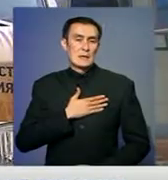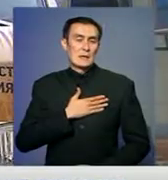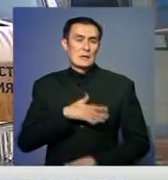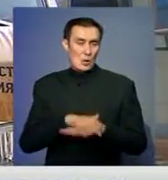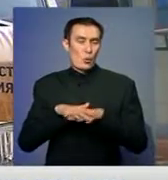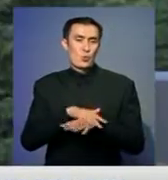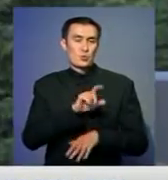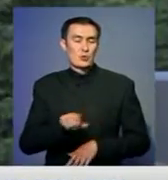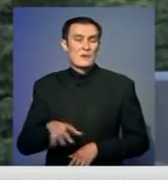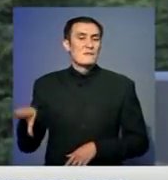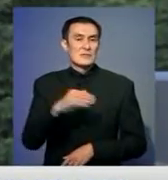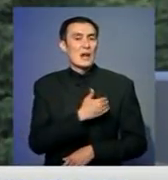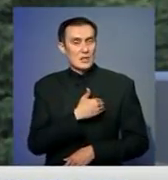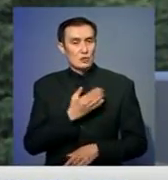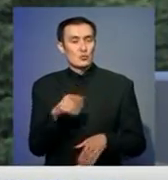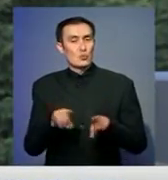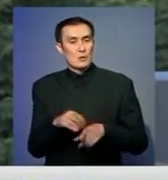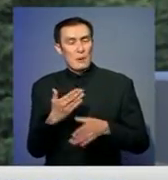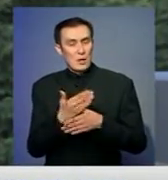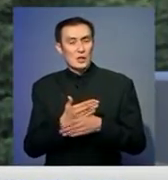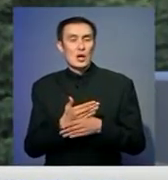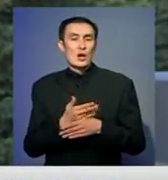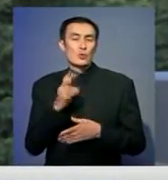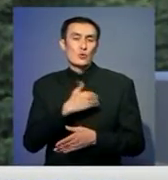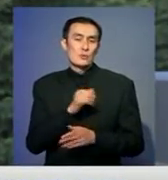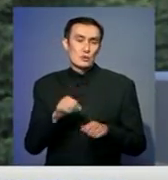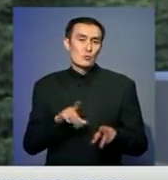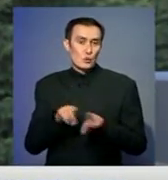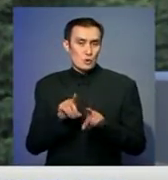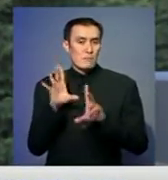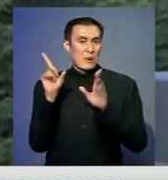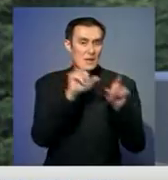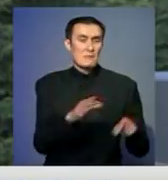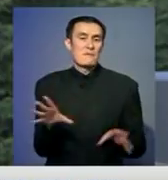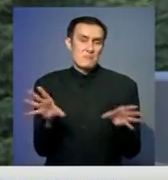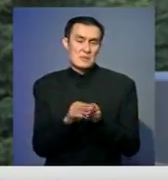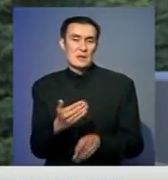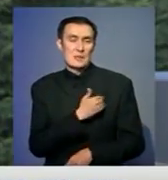нашему народу. Все еще хотят подключиться. Некоторые говорят, можно, мы, говорит, подключимся с вами, поедем